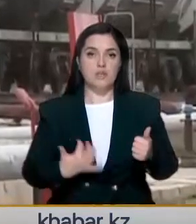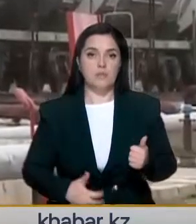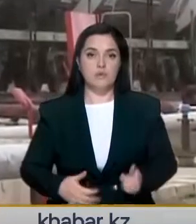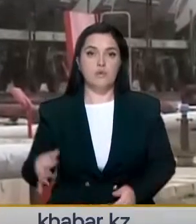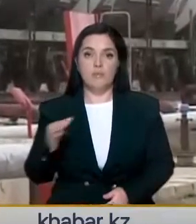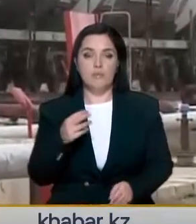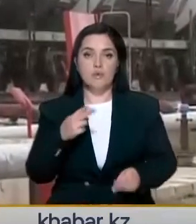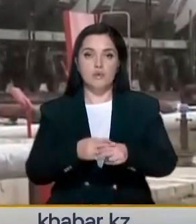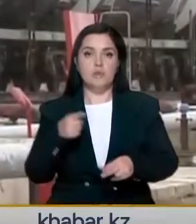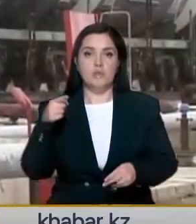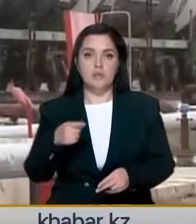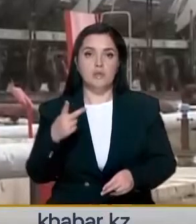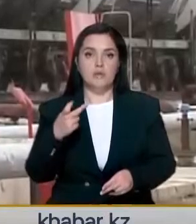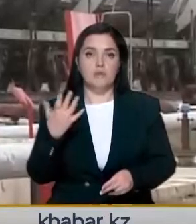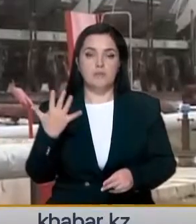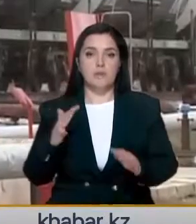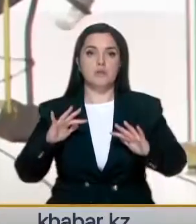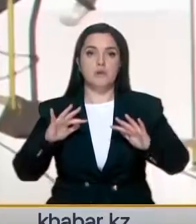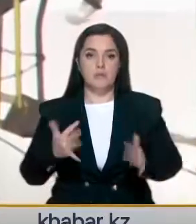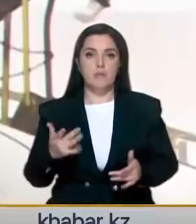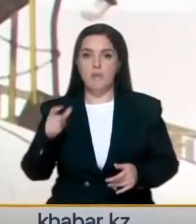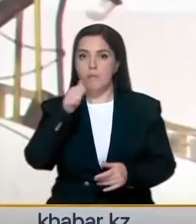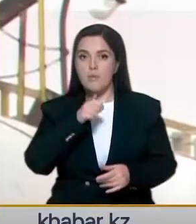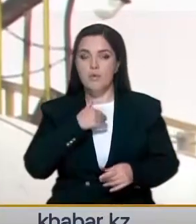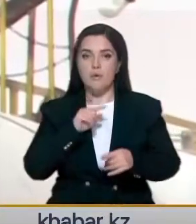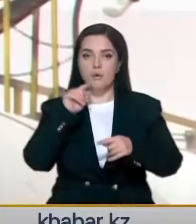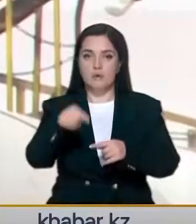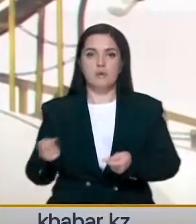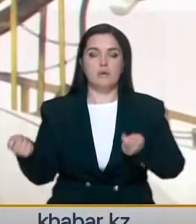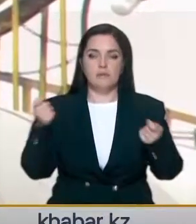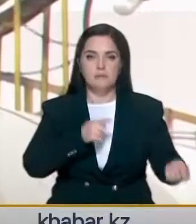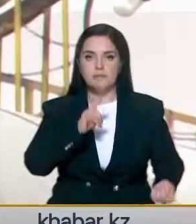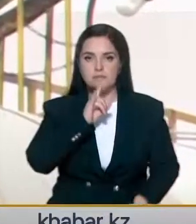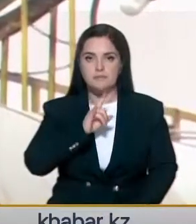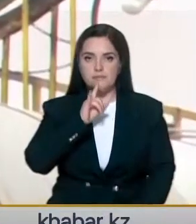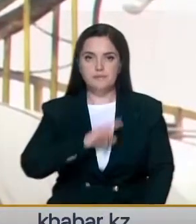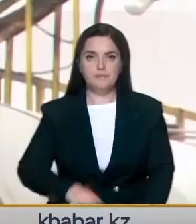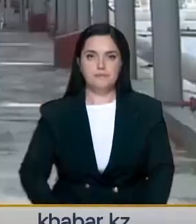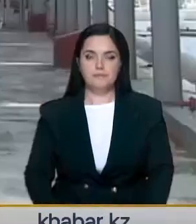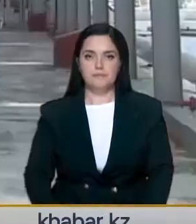Пожамбылской области предотвращено 1205 случаев провоза ГСМ.